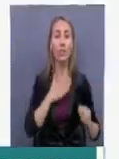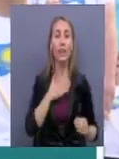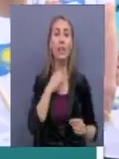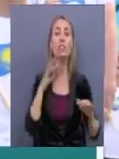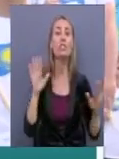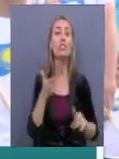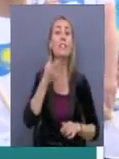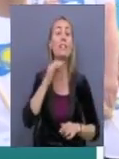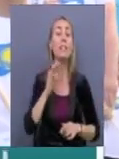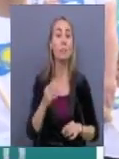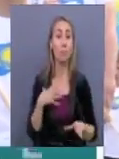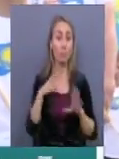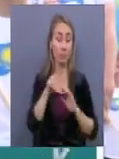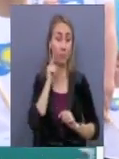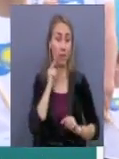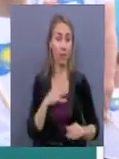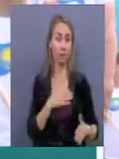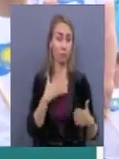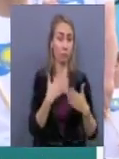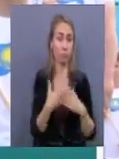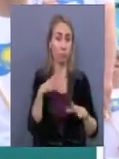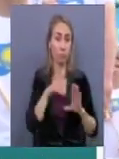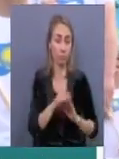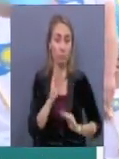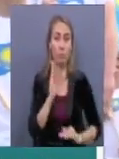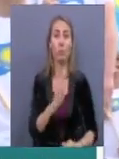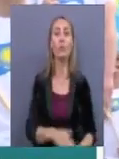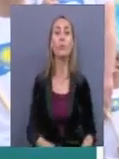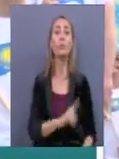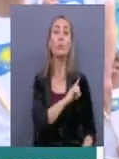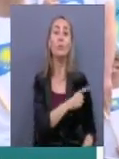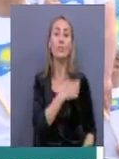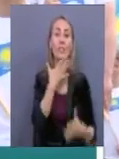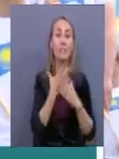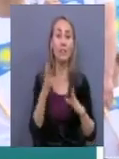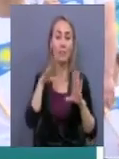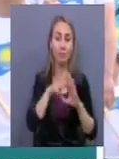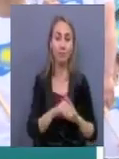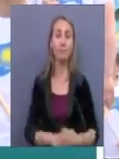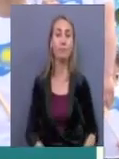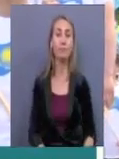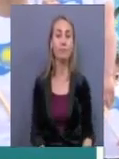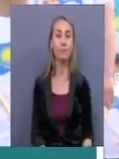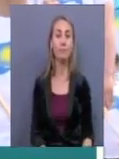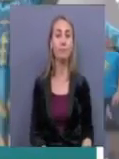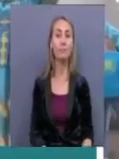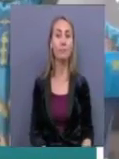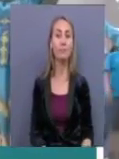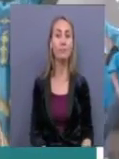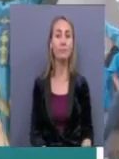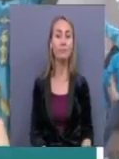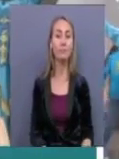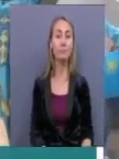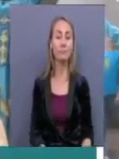келеді. Рәміздеріміз әрқашан биіктерден көрініп, әлемдік ареналарда желбірей берсін. Біз жастар сол үшін атсалысайық.